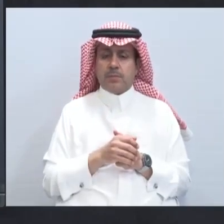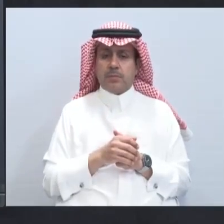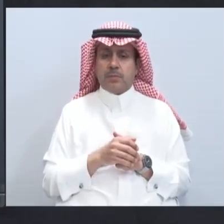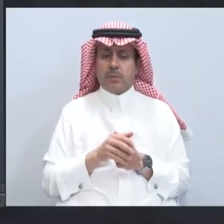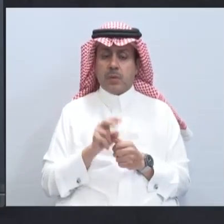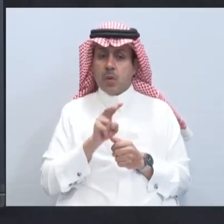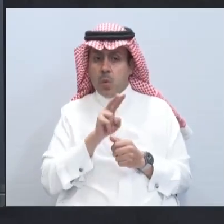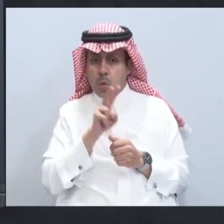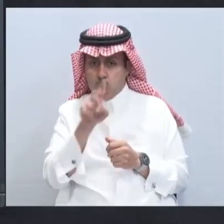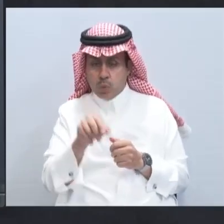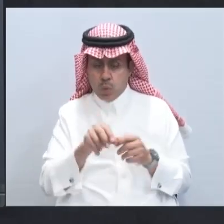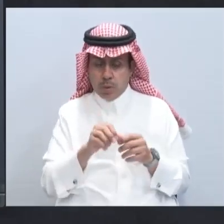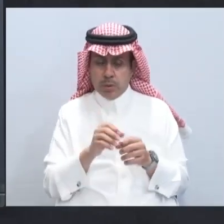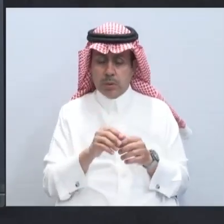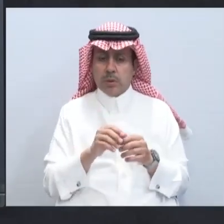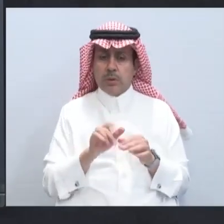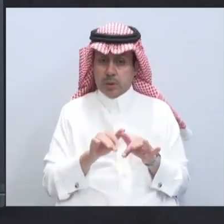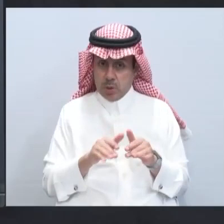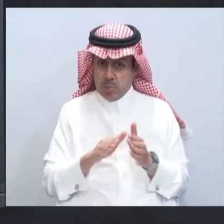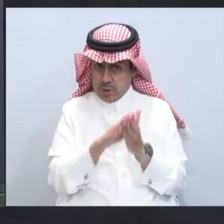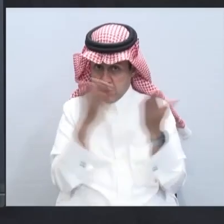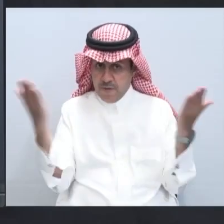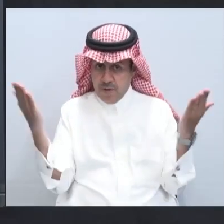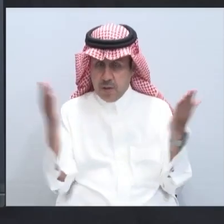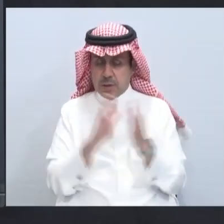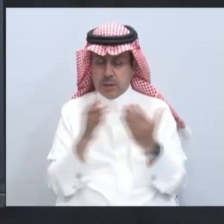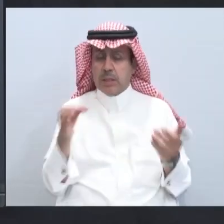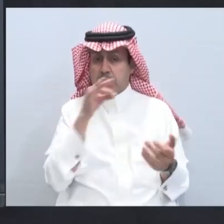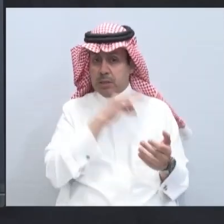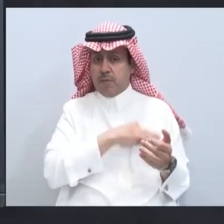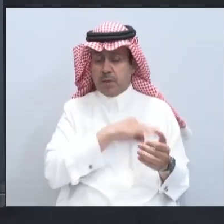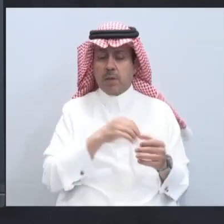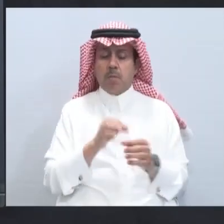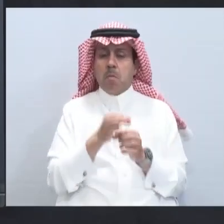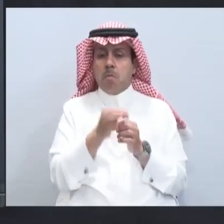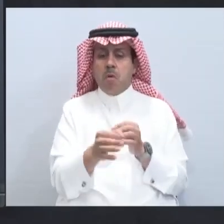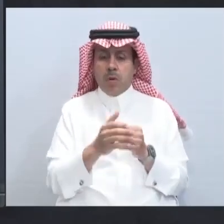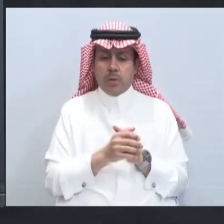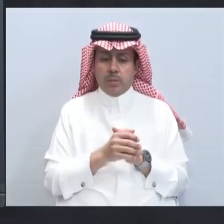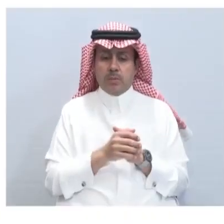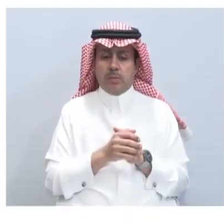الوصول وتصفح والاستفاده من هذه المواقع